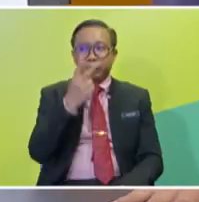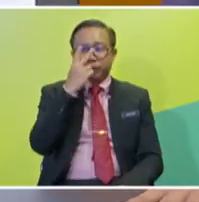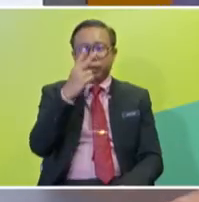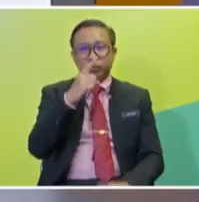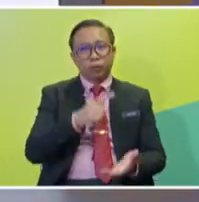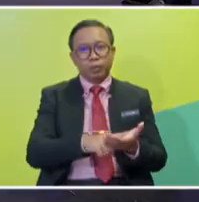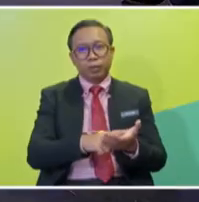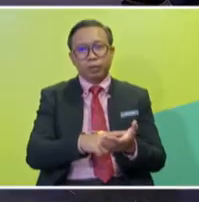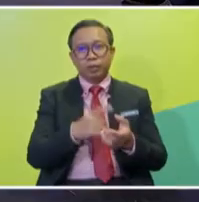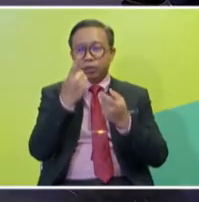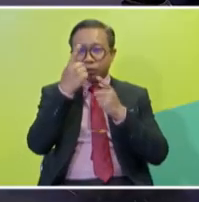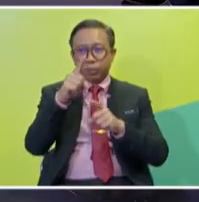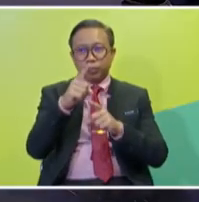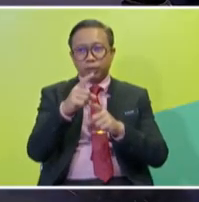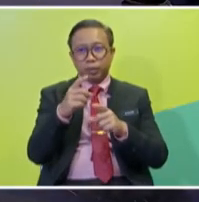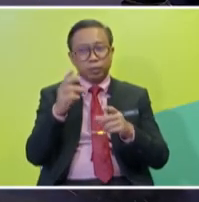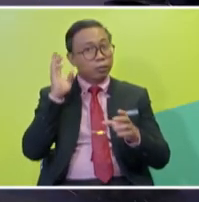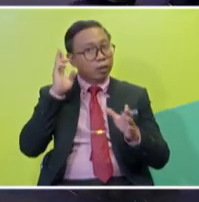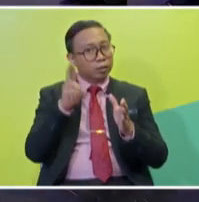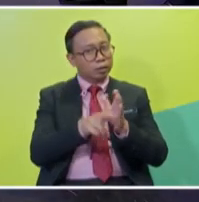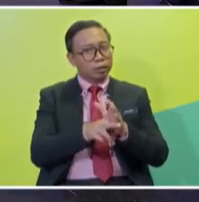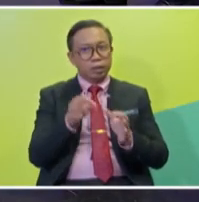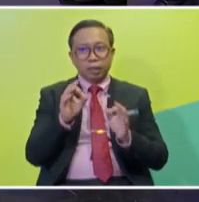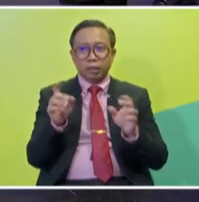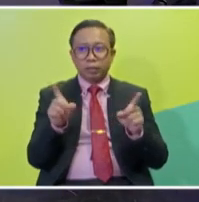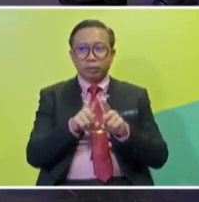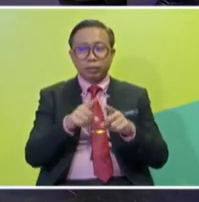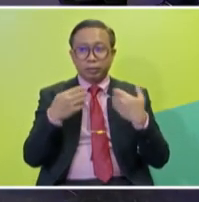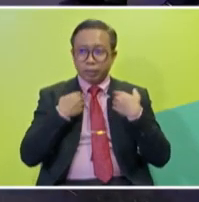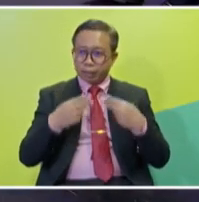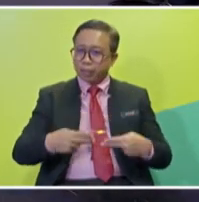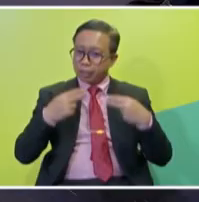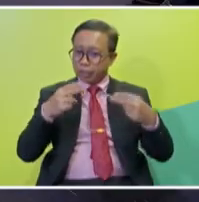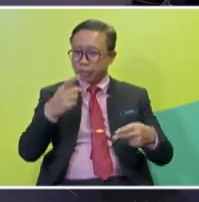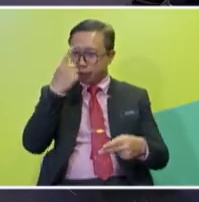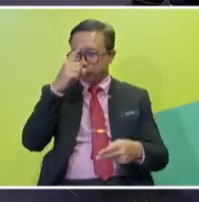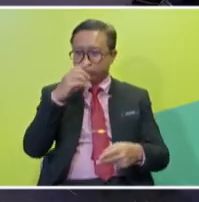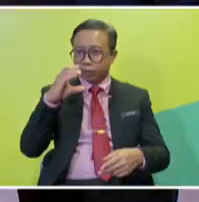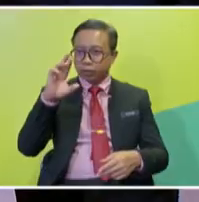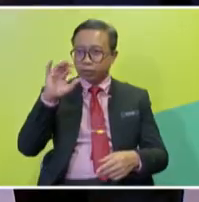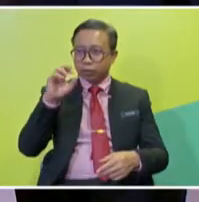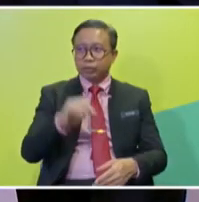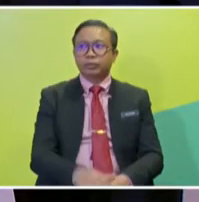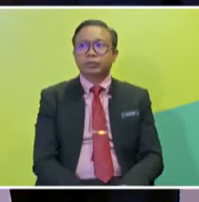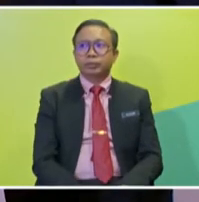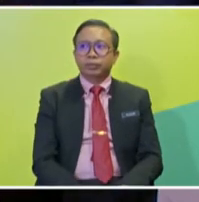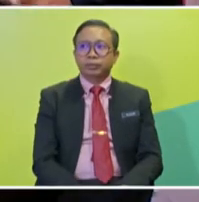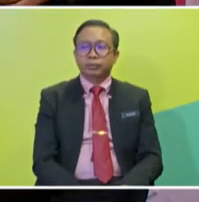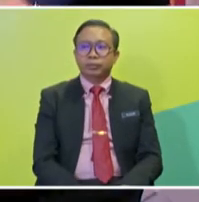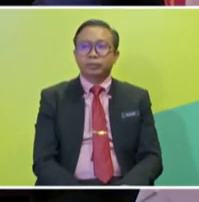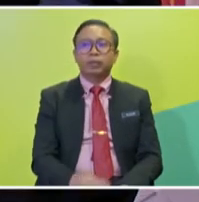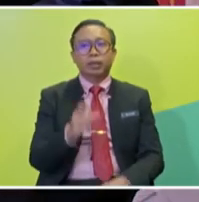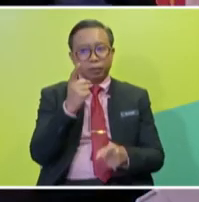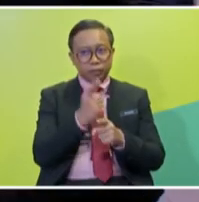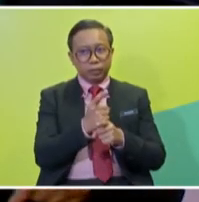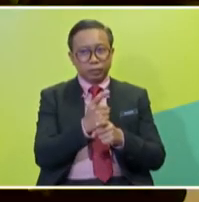raja jawaban kita bersama kalau sama Kris kita ada hadiah untuk Kristen seterusnya ya bercangkang keras bukti